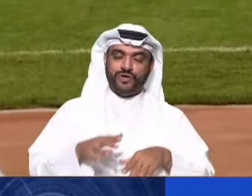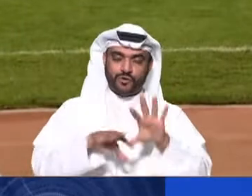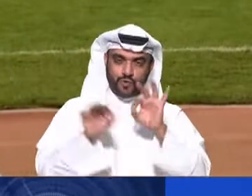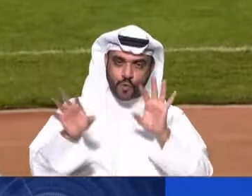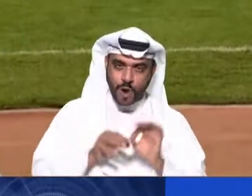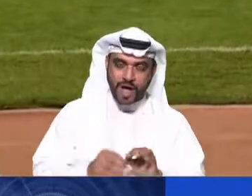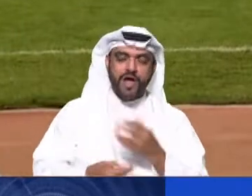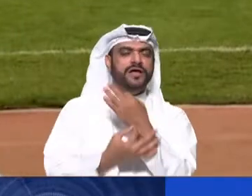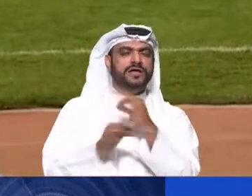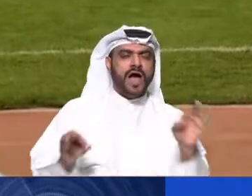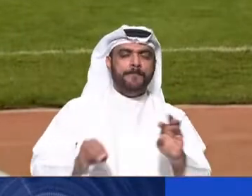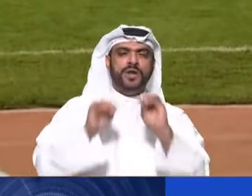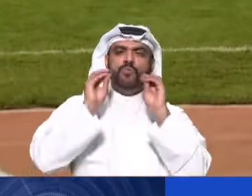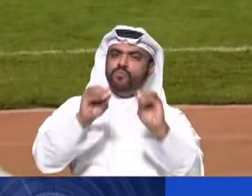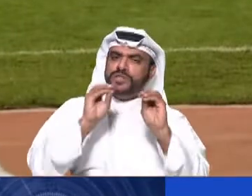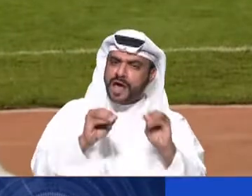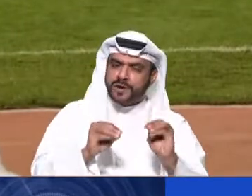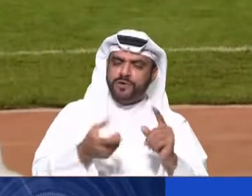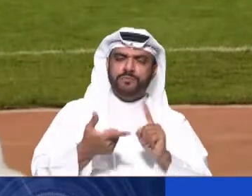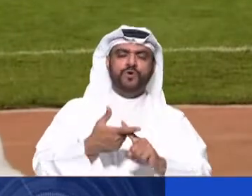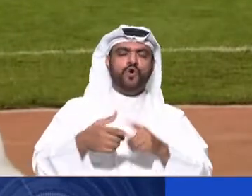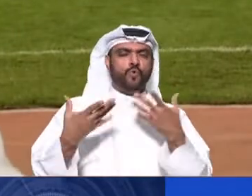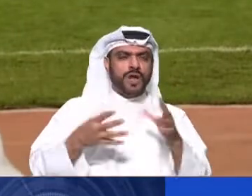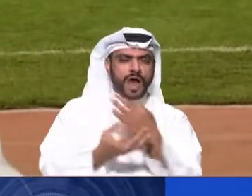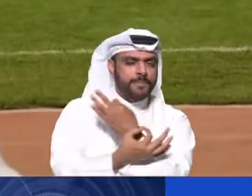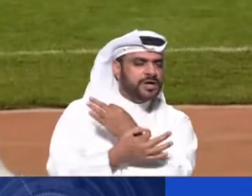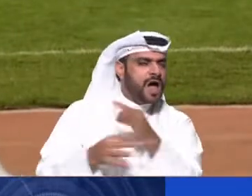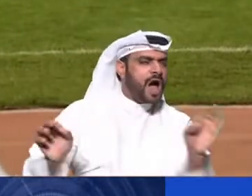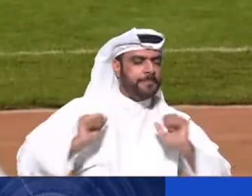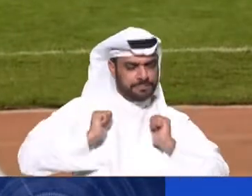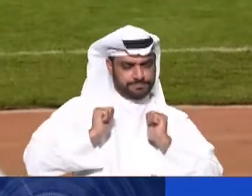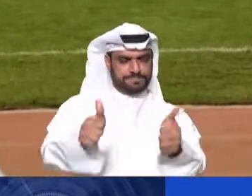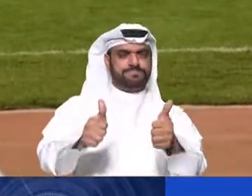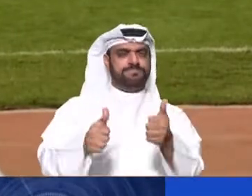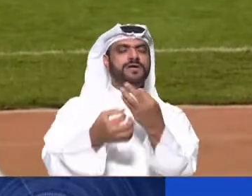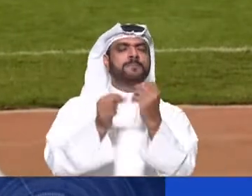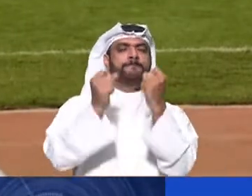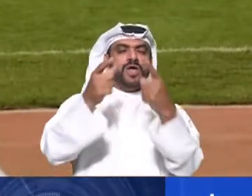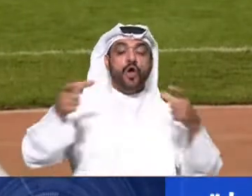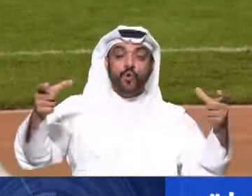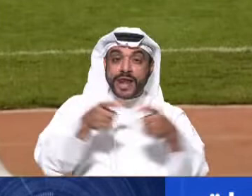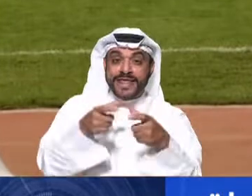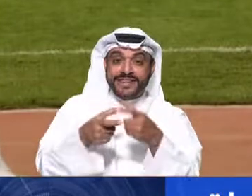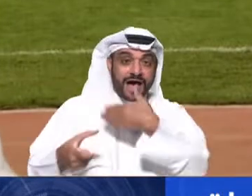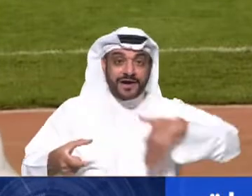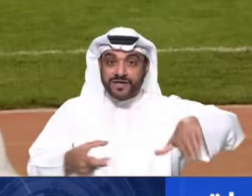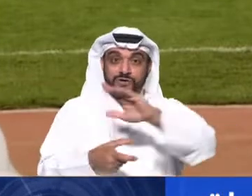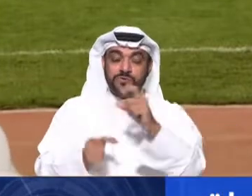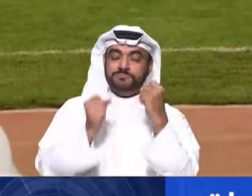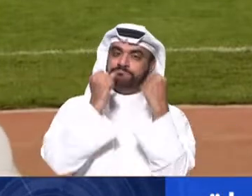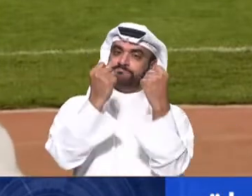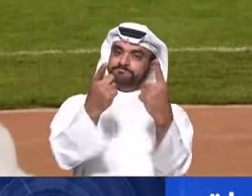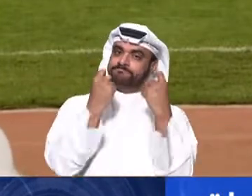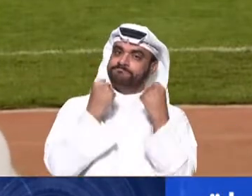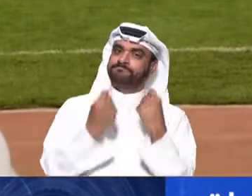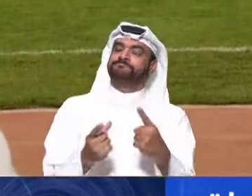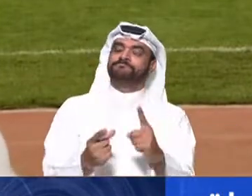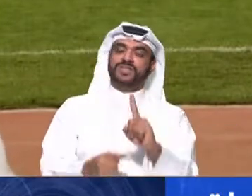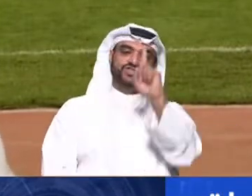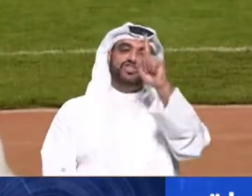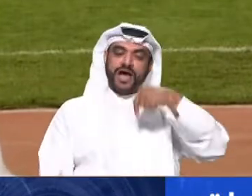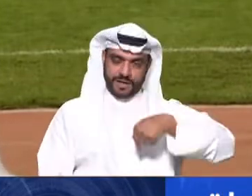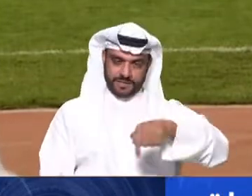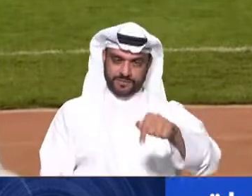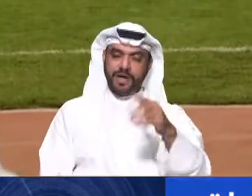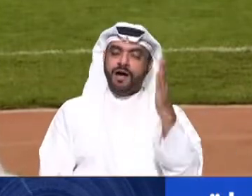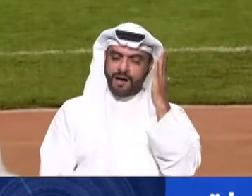الفريق قائمين في واجبهم على أكمل وجه، أيضا الجهاز الفني بقيادة الكابتن ثامر عناد ومساعدينه، أننا